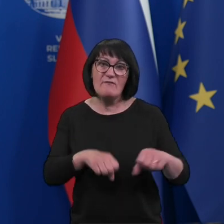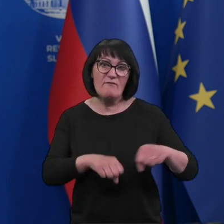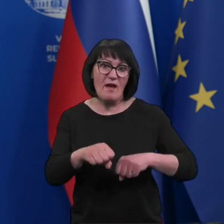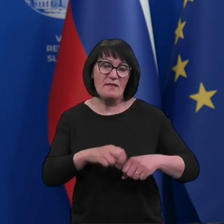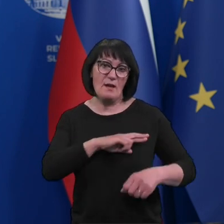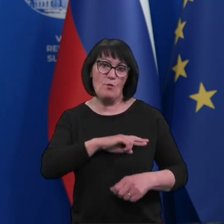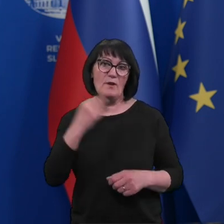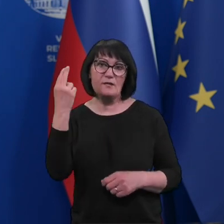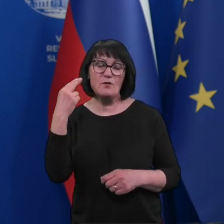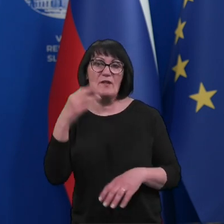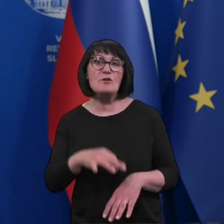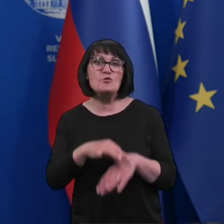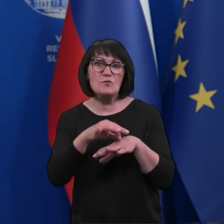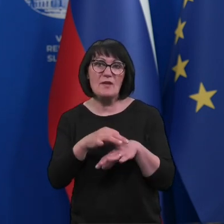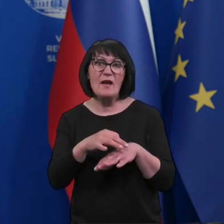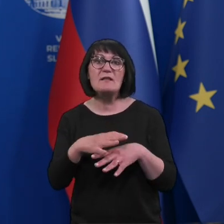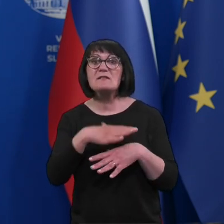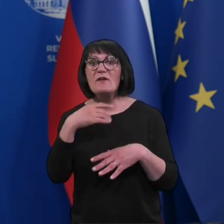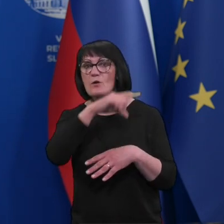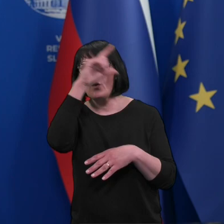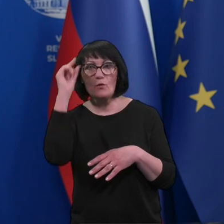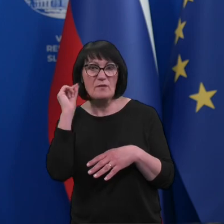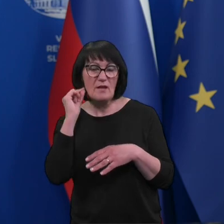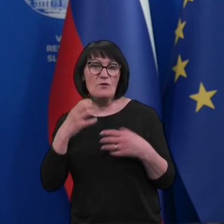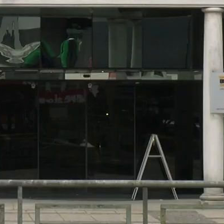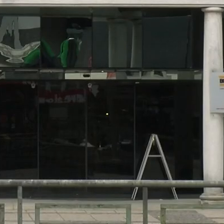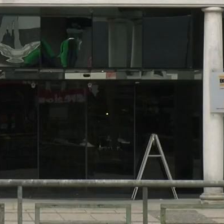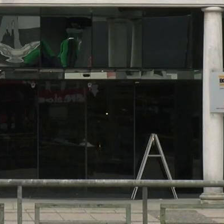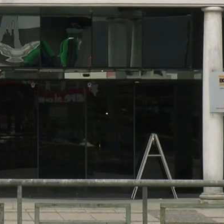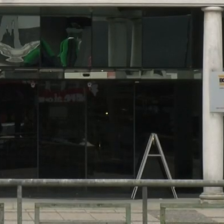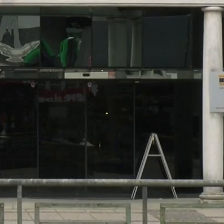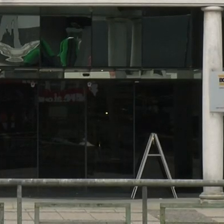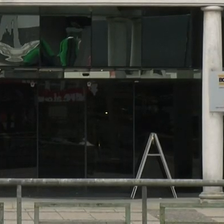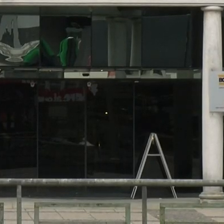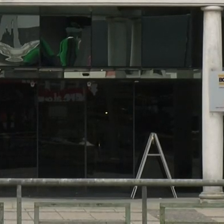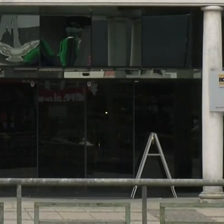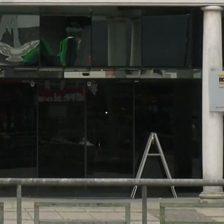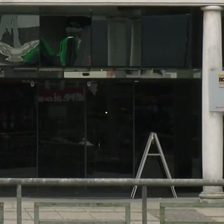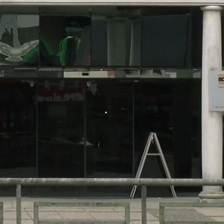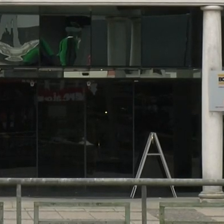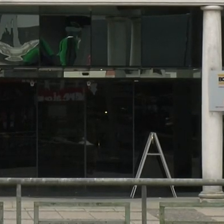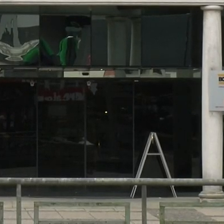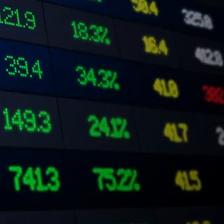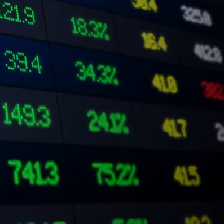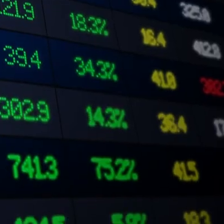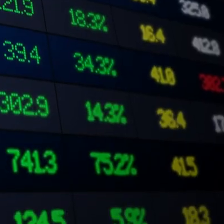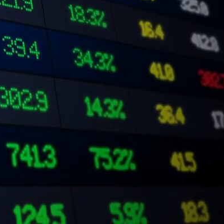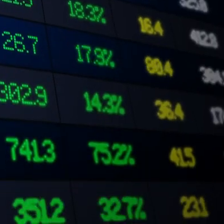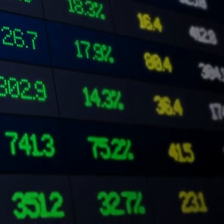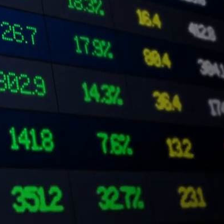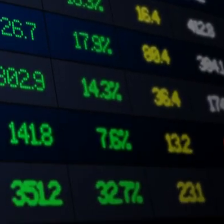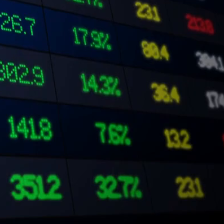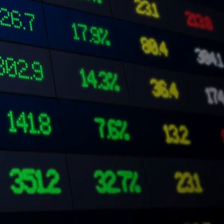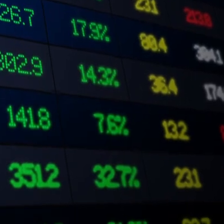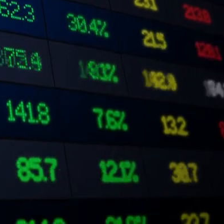čuti, da si velika večina ljudi želi predvsem delati. Trg dela se počasi umirja, številke nezaposlenosti padajo,